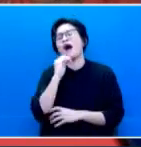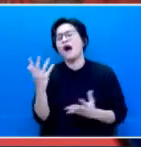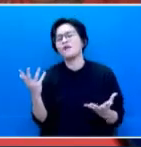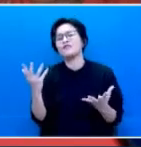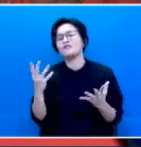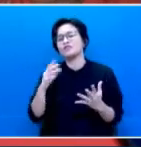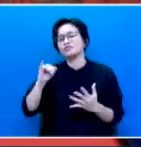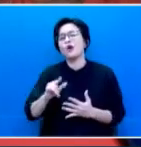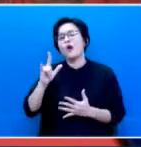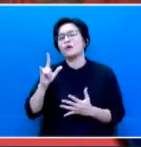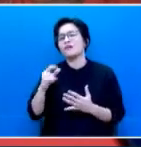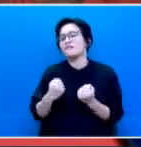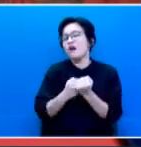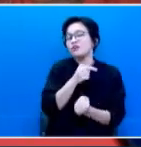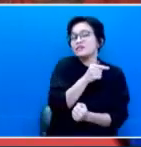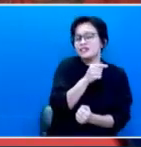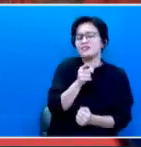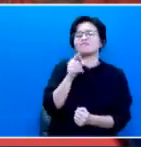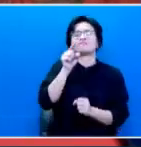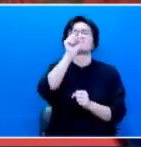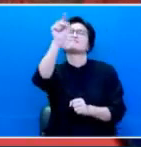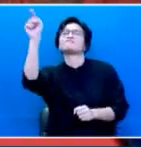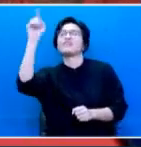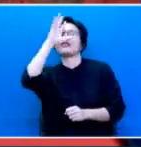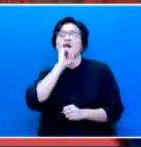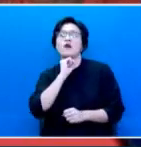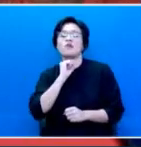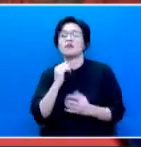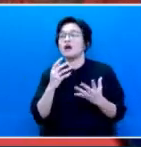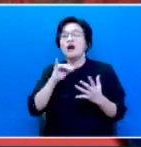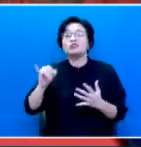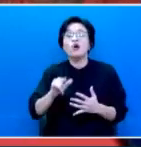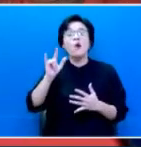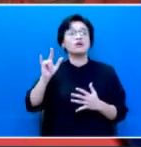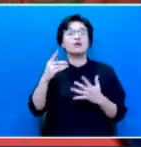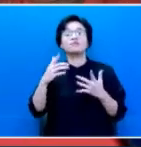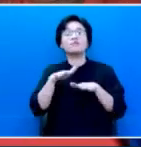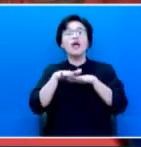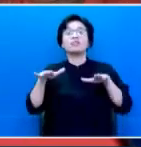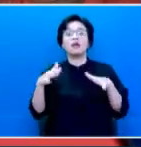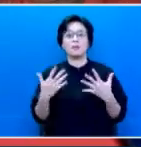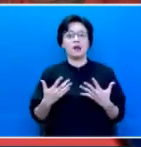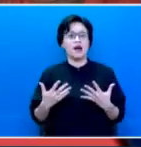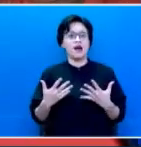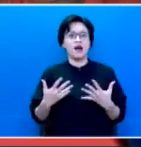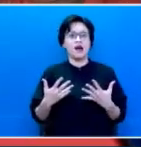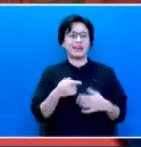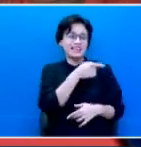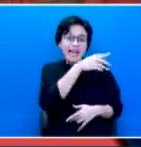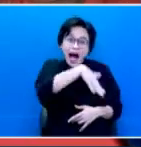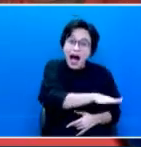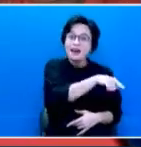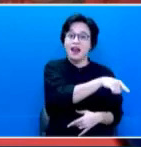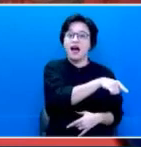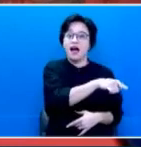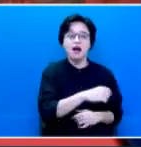ke itu dan gimana kita mau memahami bahwa Jokowi Netral secara politik kan enggak bisa wong anaknya diusahakan